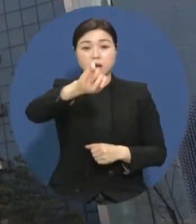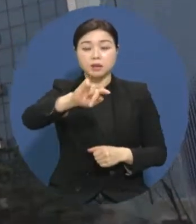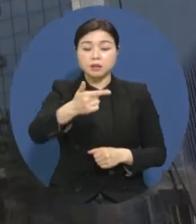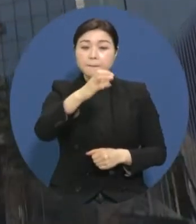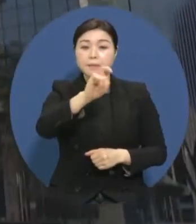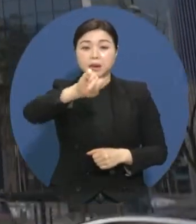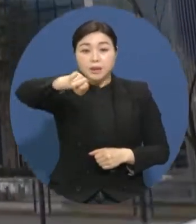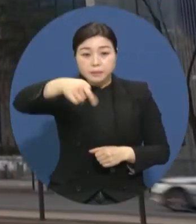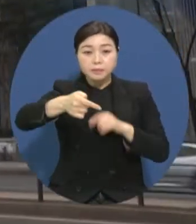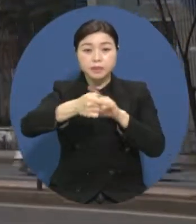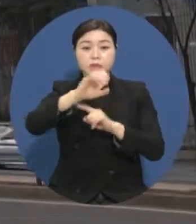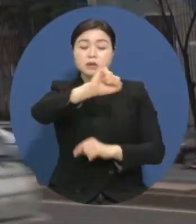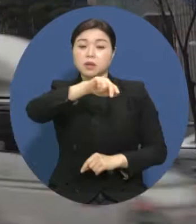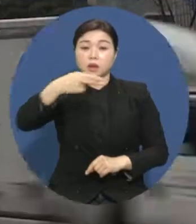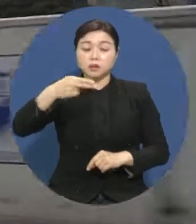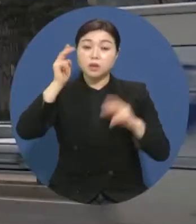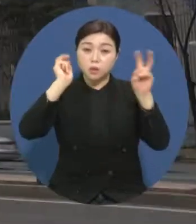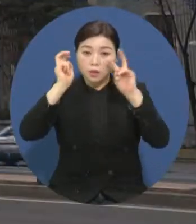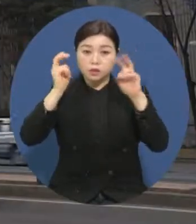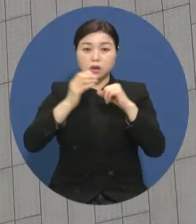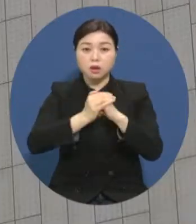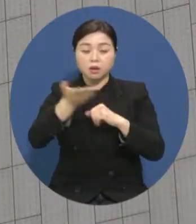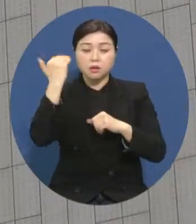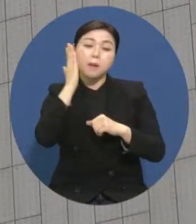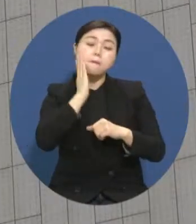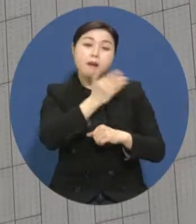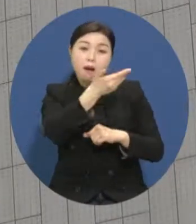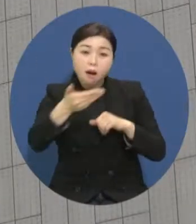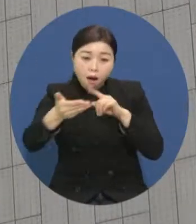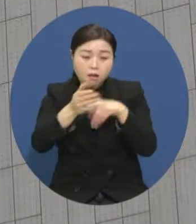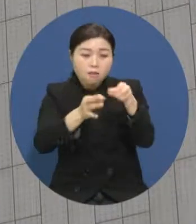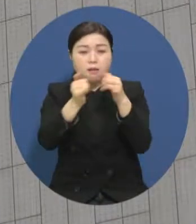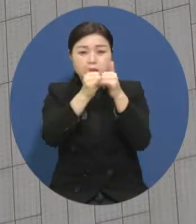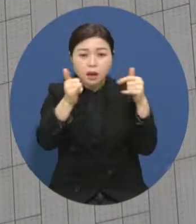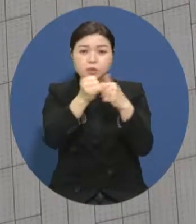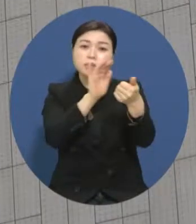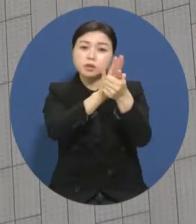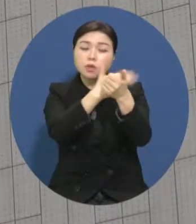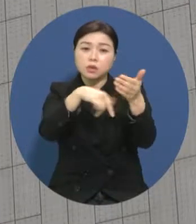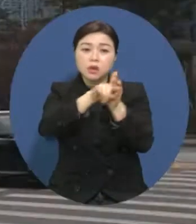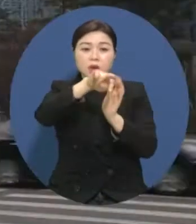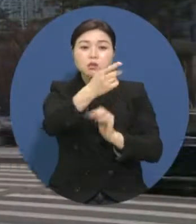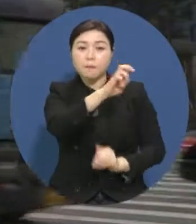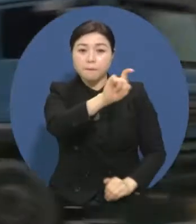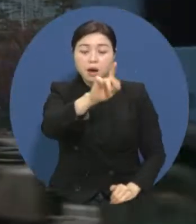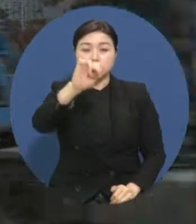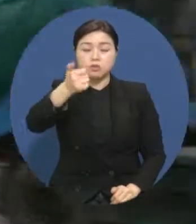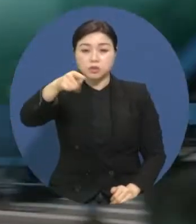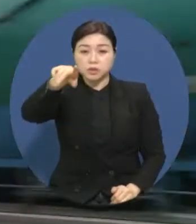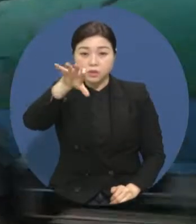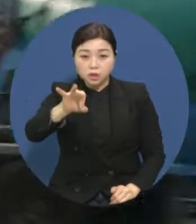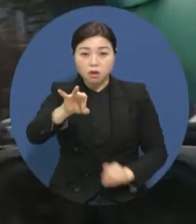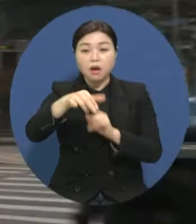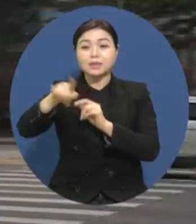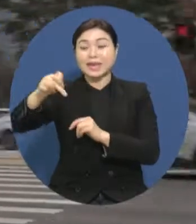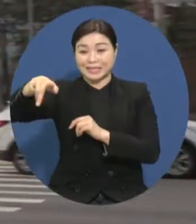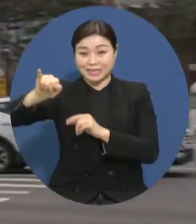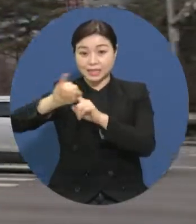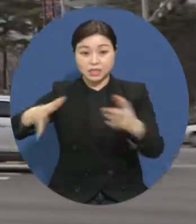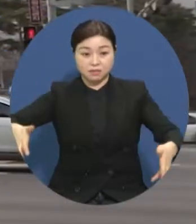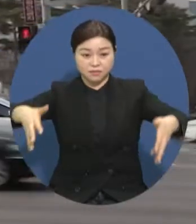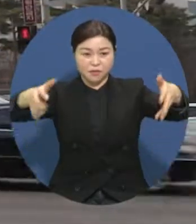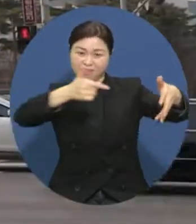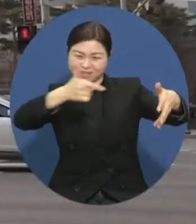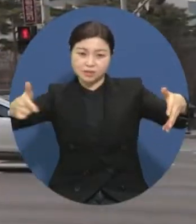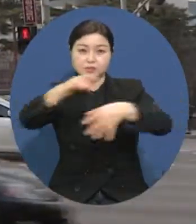가든파이브는 SH공사가 옛 청계천 상인들의 정착을 돕기 위해 송파구 문정장지동 일대에 조성한